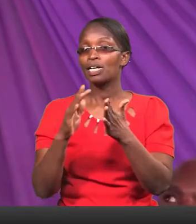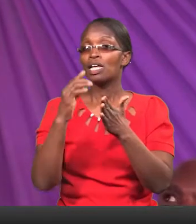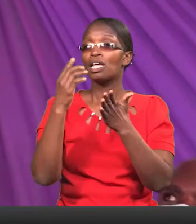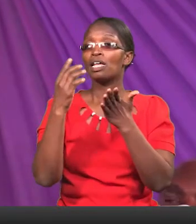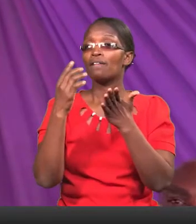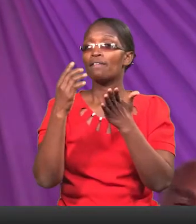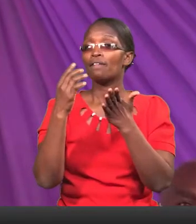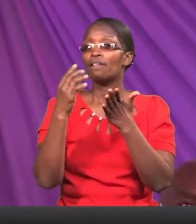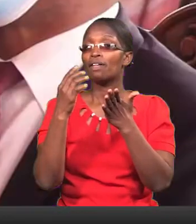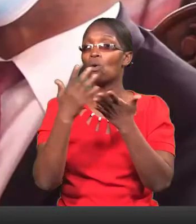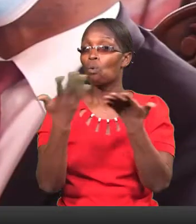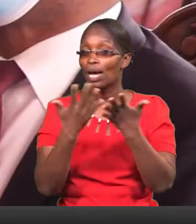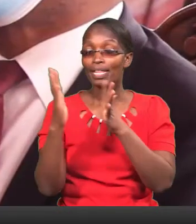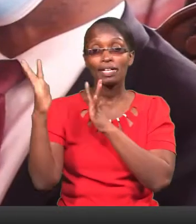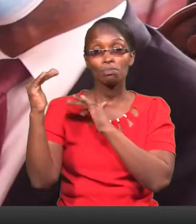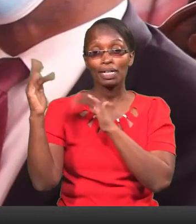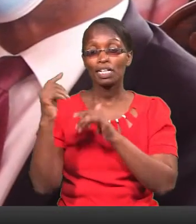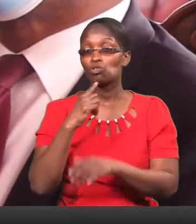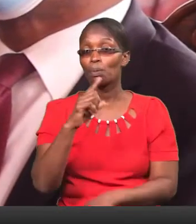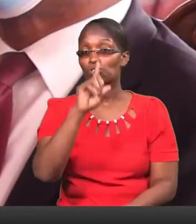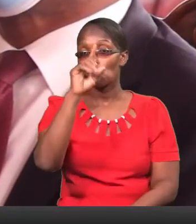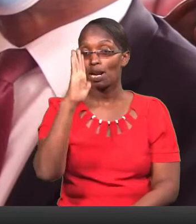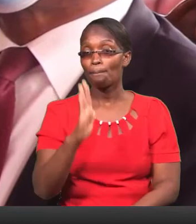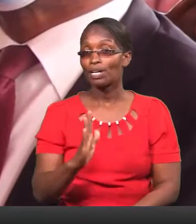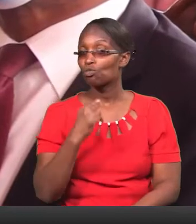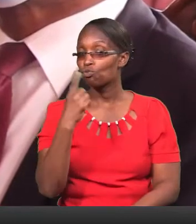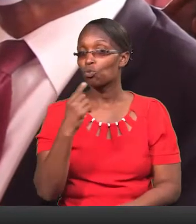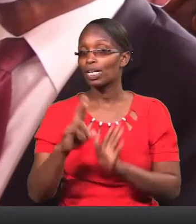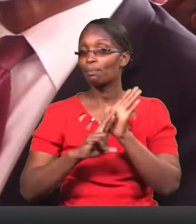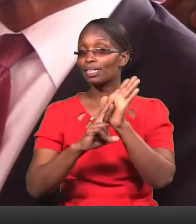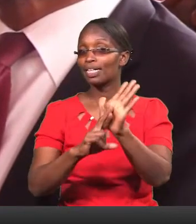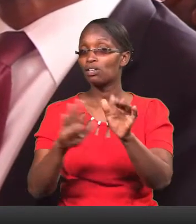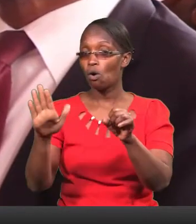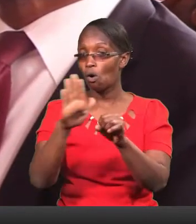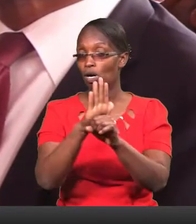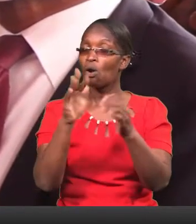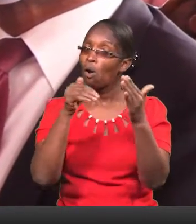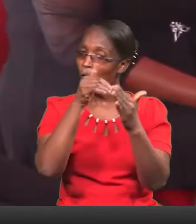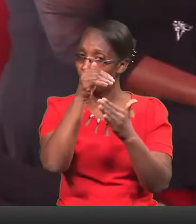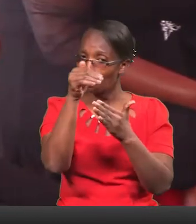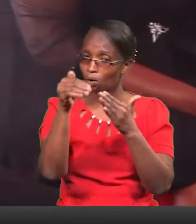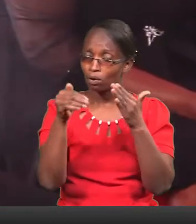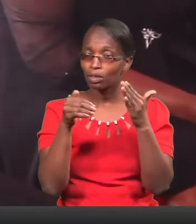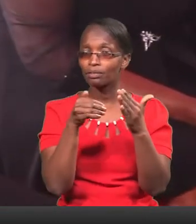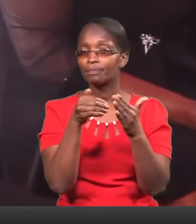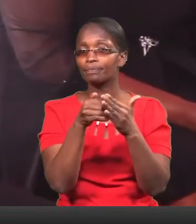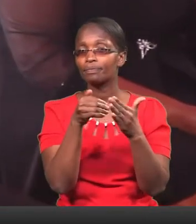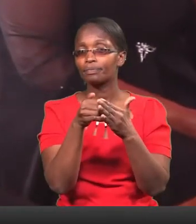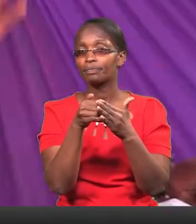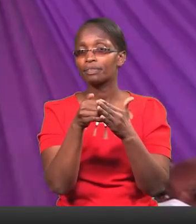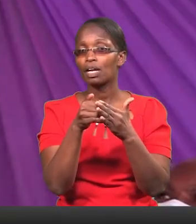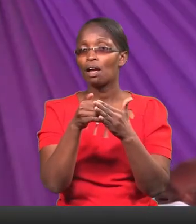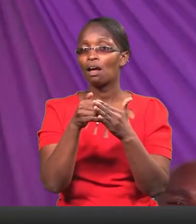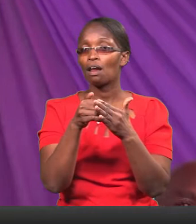very important. Na kuwa wanafaa kumtaja mmoja atakayewania urais mwakani, huku amani ikiwa kigezo muhimu kwa